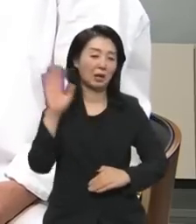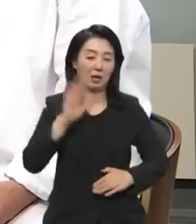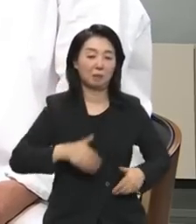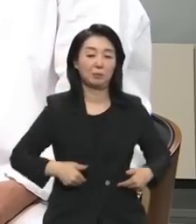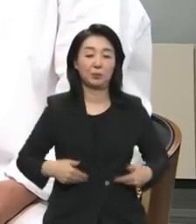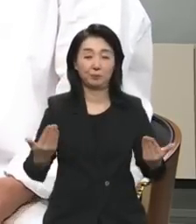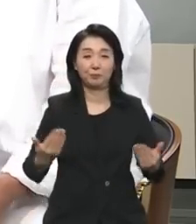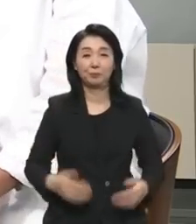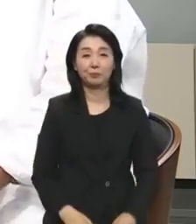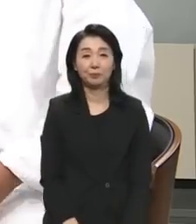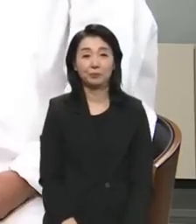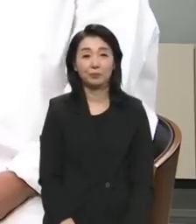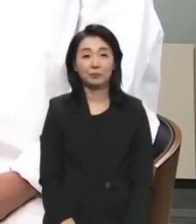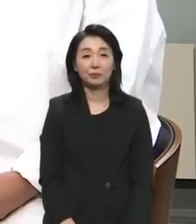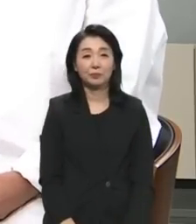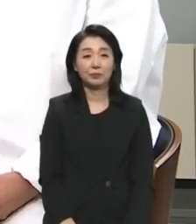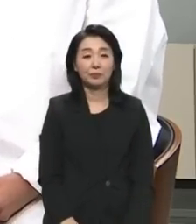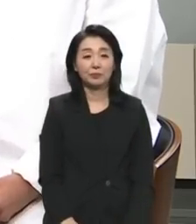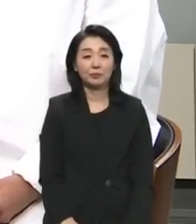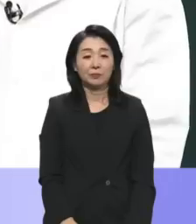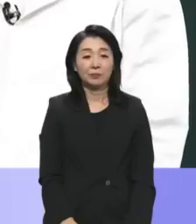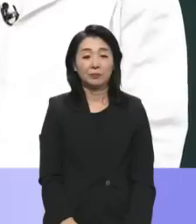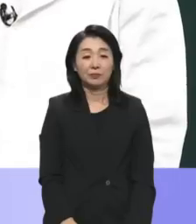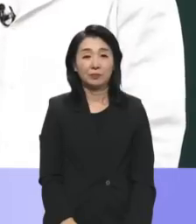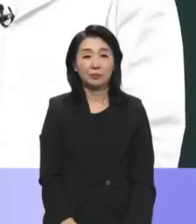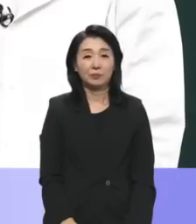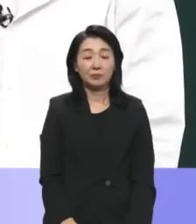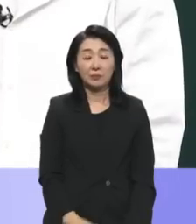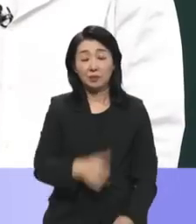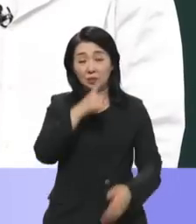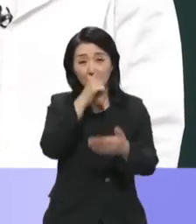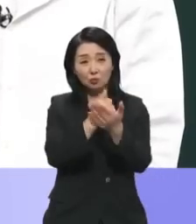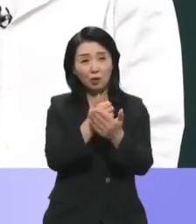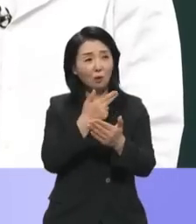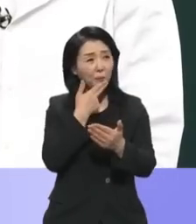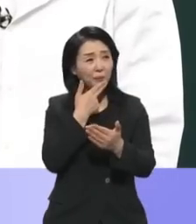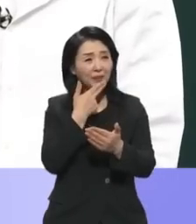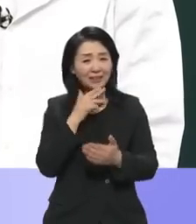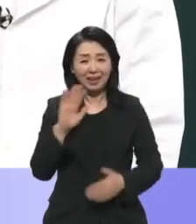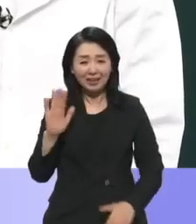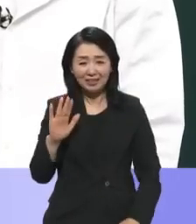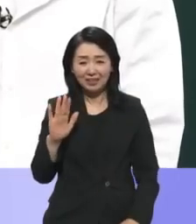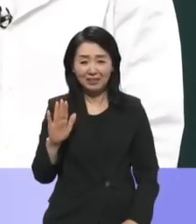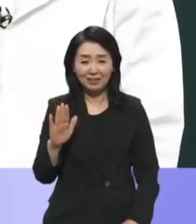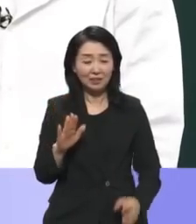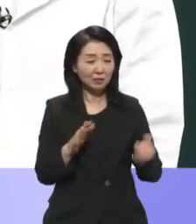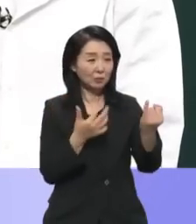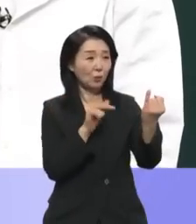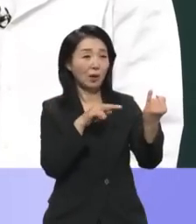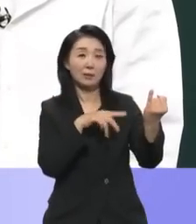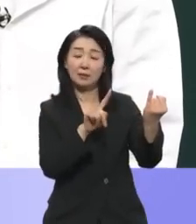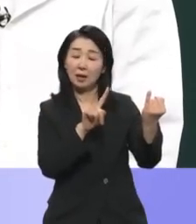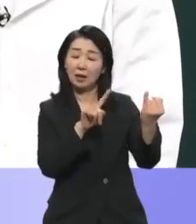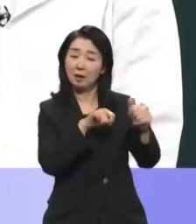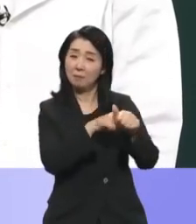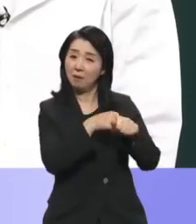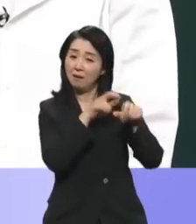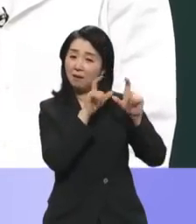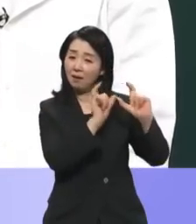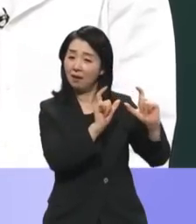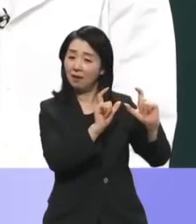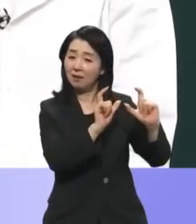이렇게 거죠 예 자 자 그래도 뭐 아예 무혐의로 본 건 아니었는데 그럼 이번에 화사 씨도 좀 처발 가능성이 있나요